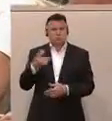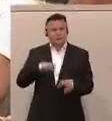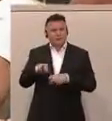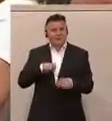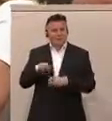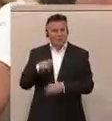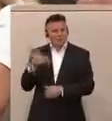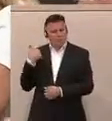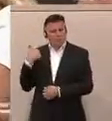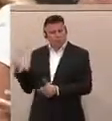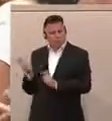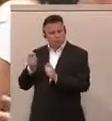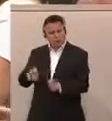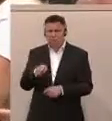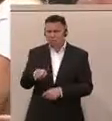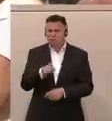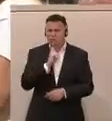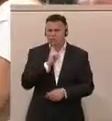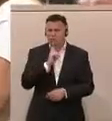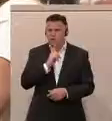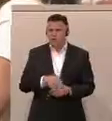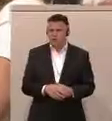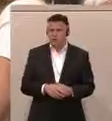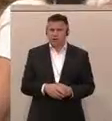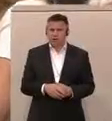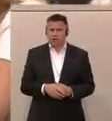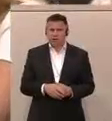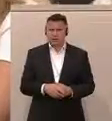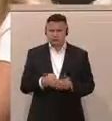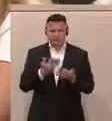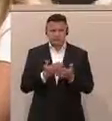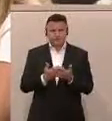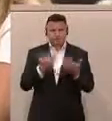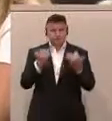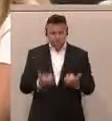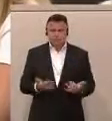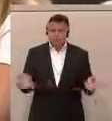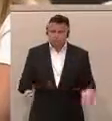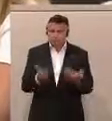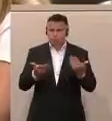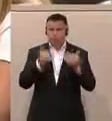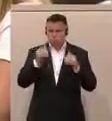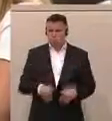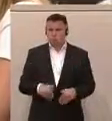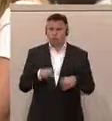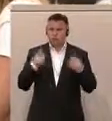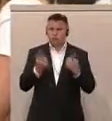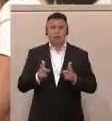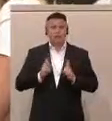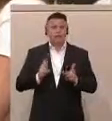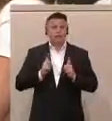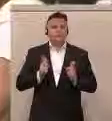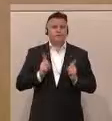Regierung vorgegeben wurden, nicht reichen. Und wir wissen, dass die Zeit drängt und dass wir nicht warten können, bis